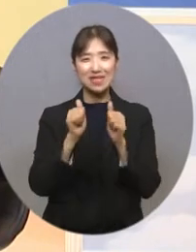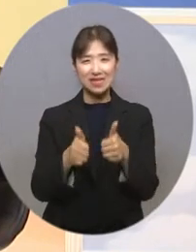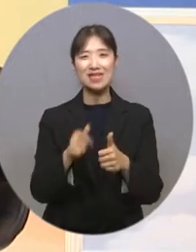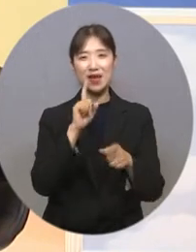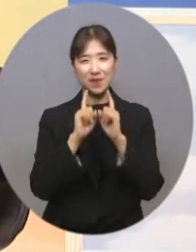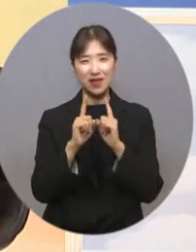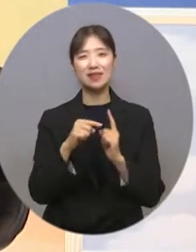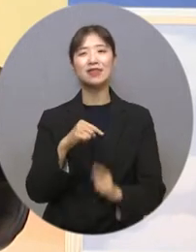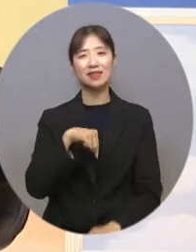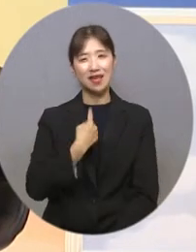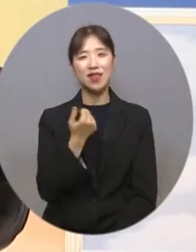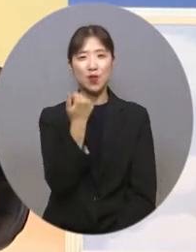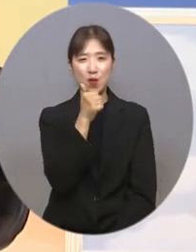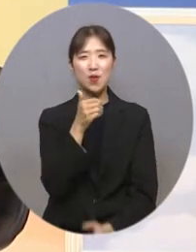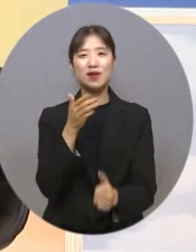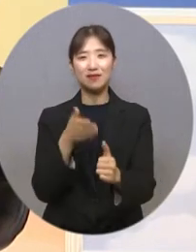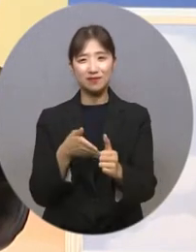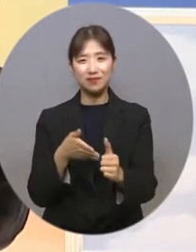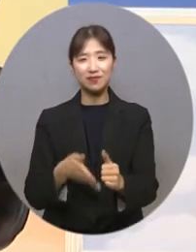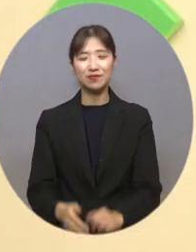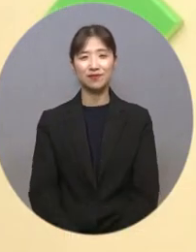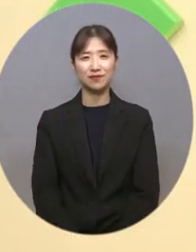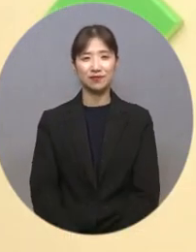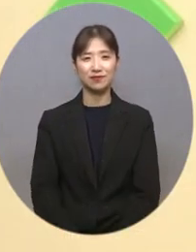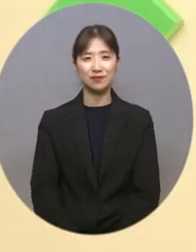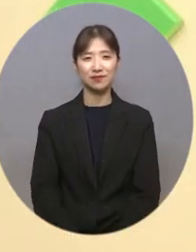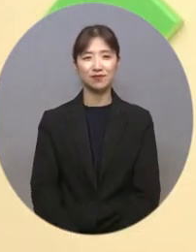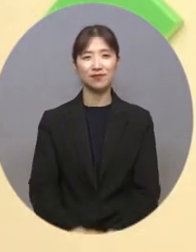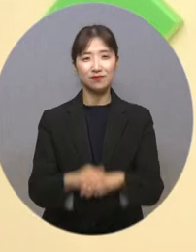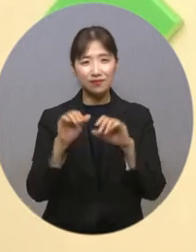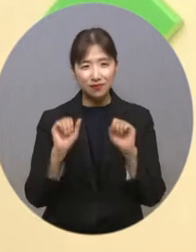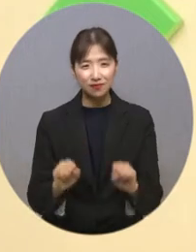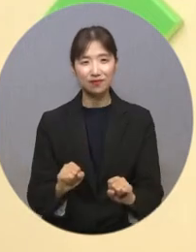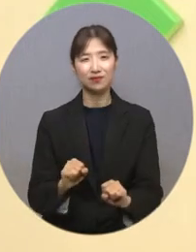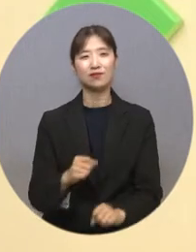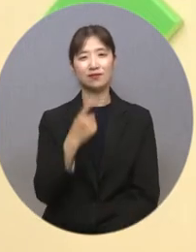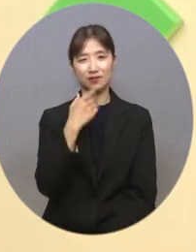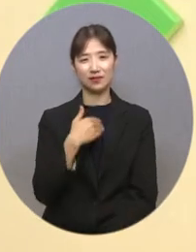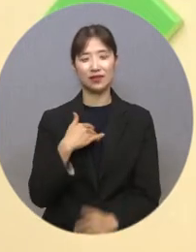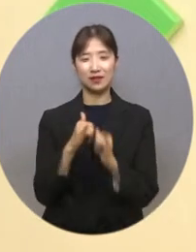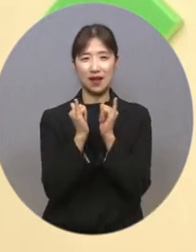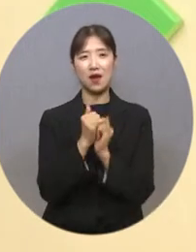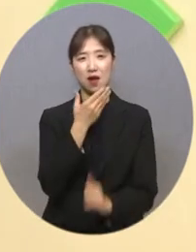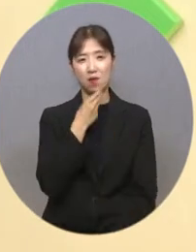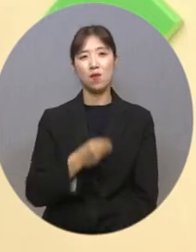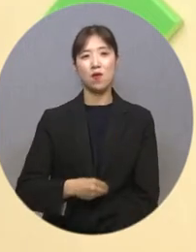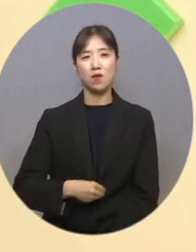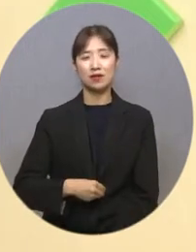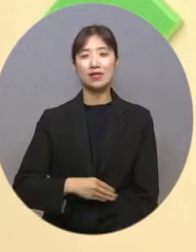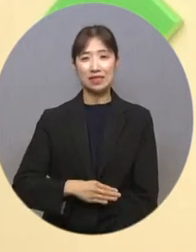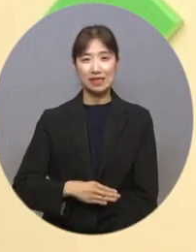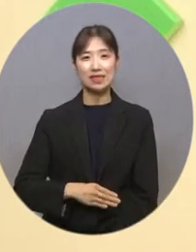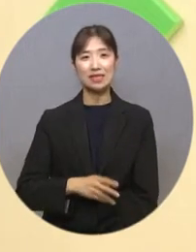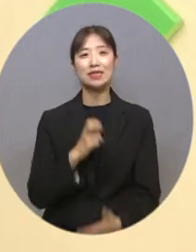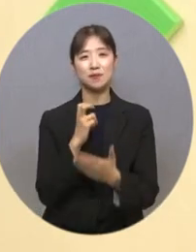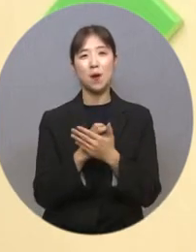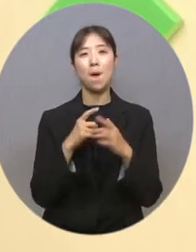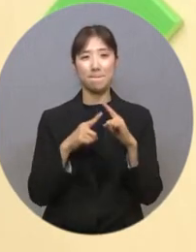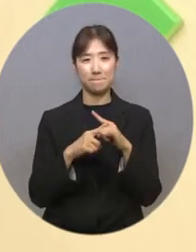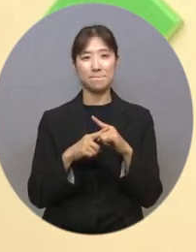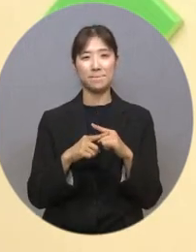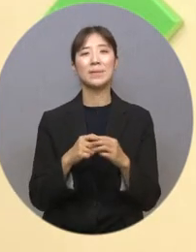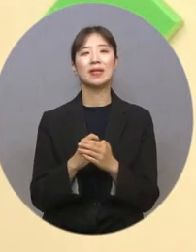간단한 자기소개 부탁드리겠습니다. 안녕하세요. 저는 사회복지법인